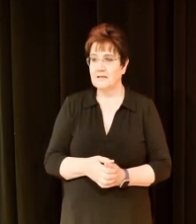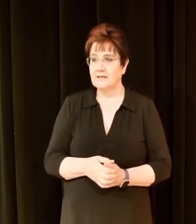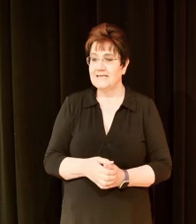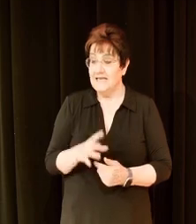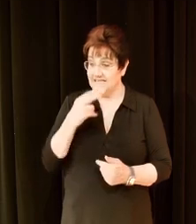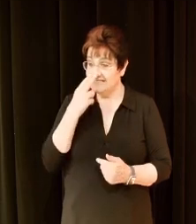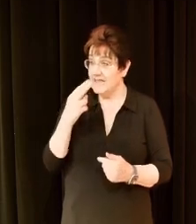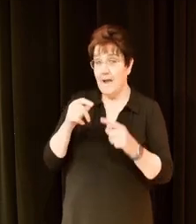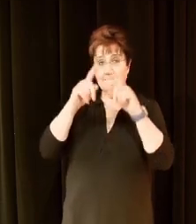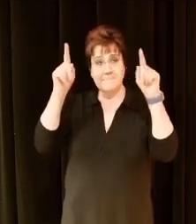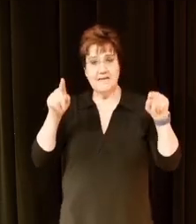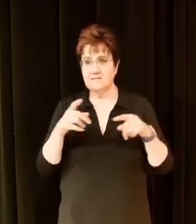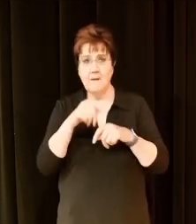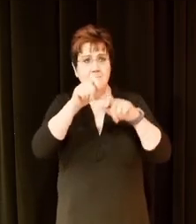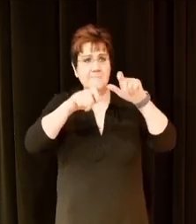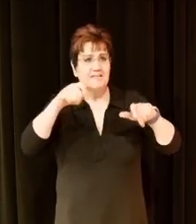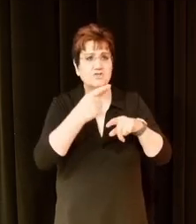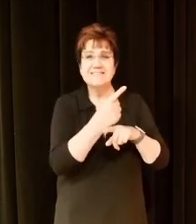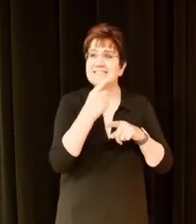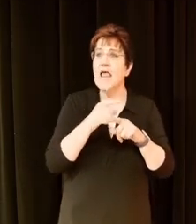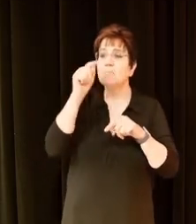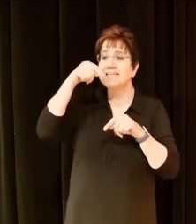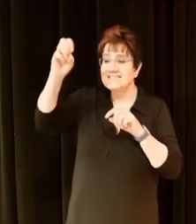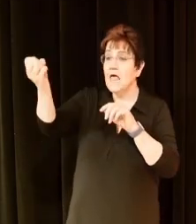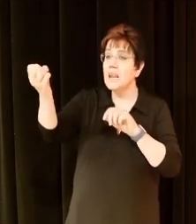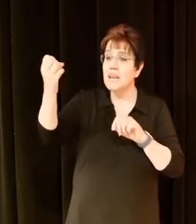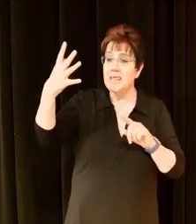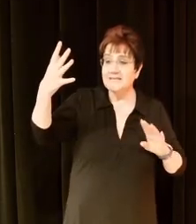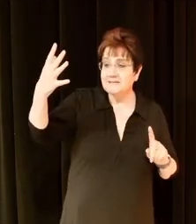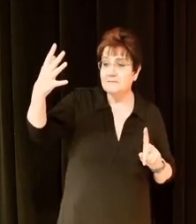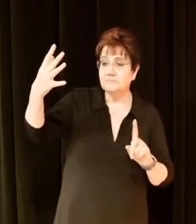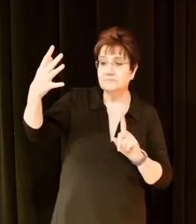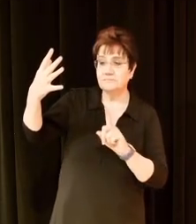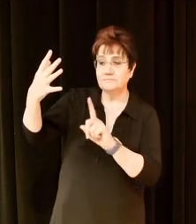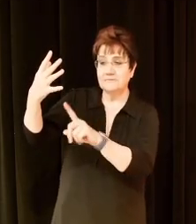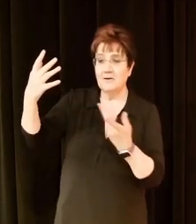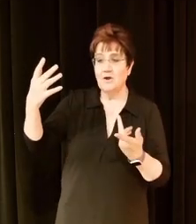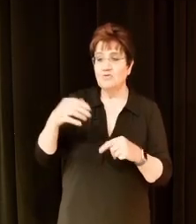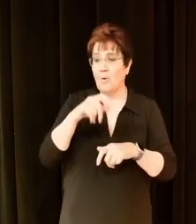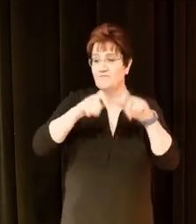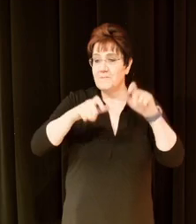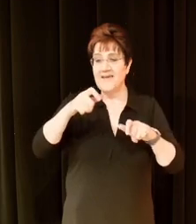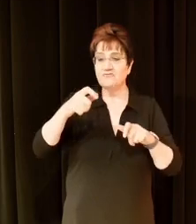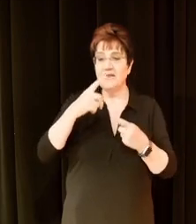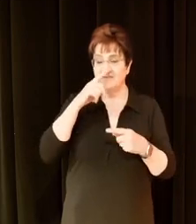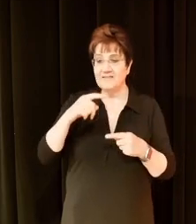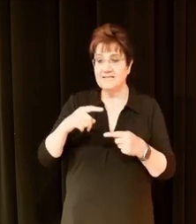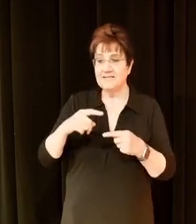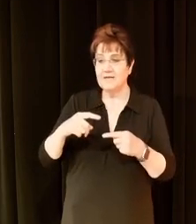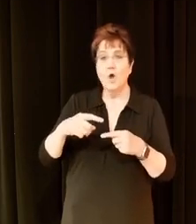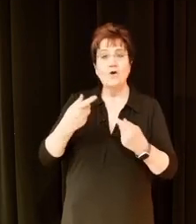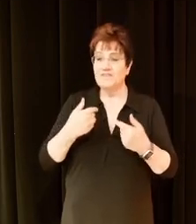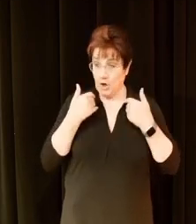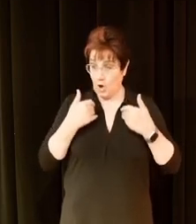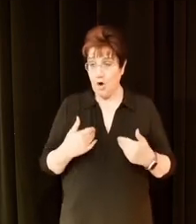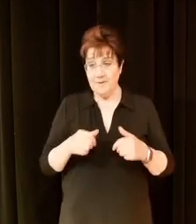Ich sehe auf den Bildern Menschen, die ins Licht gehen und zerfließen so am Lebensende. Sie sehen körperliche